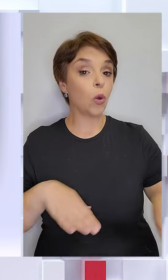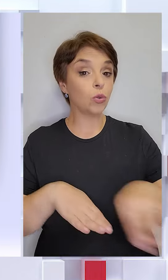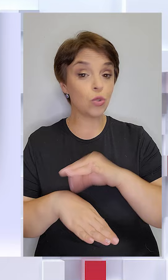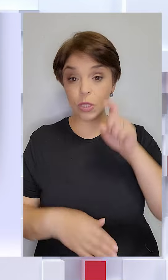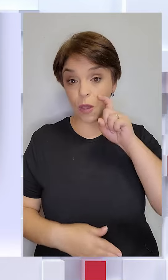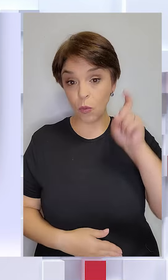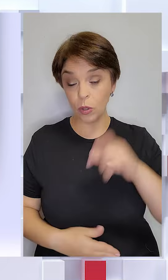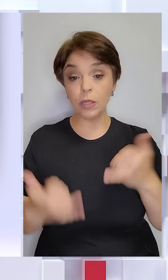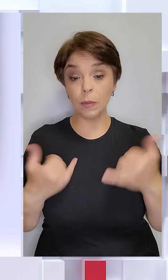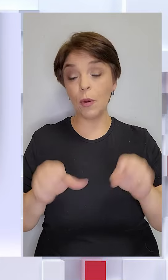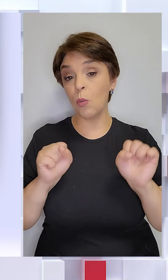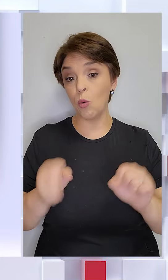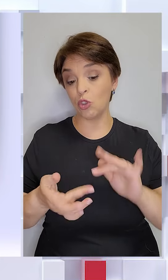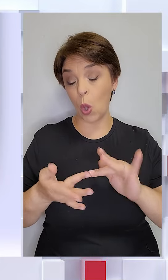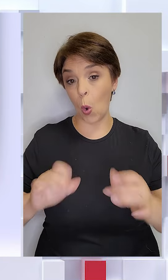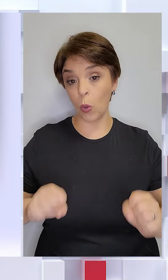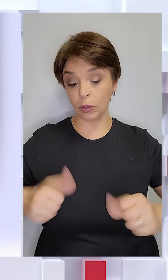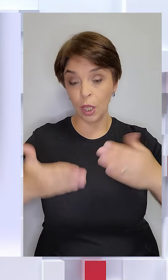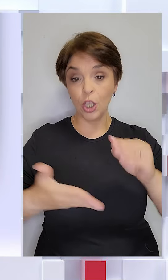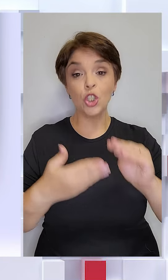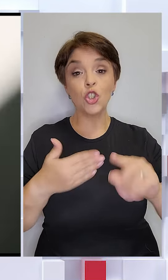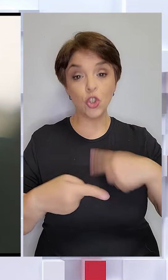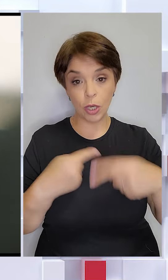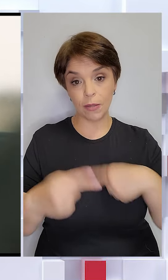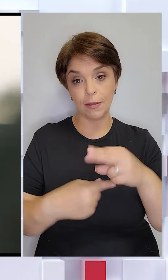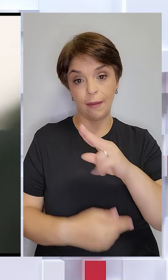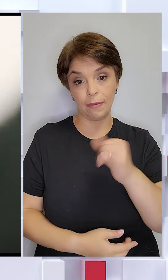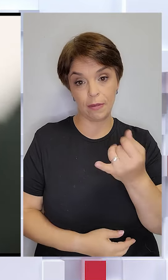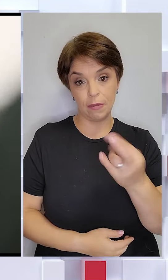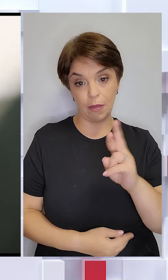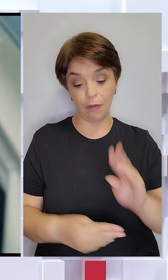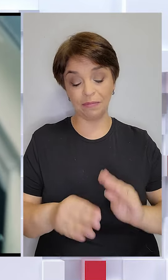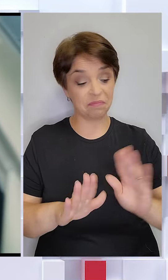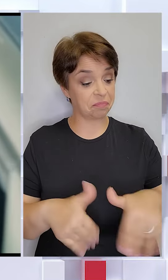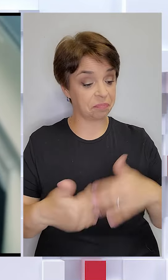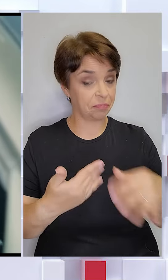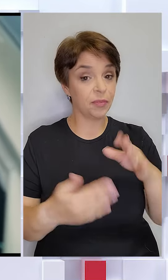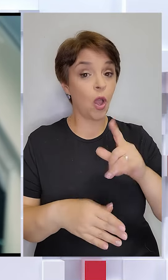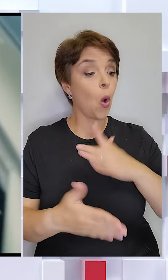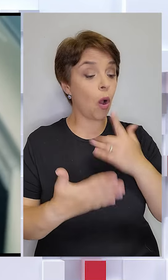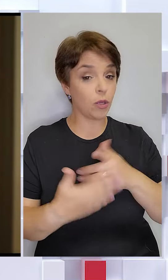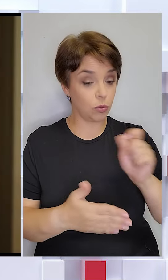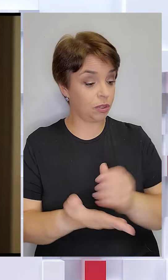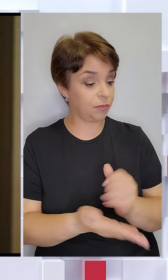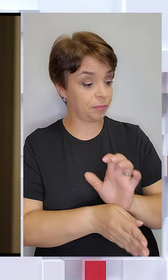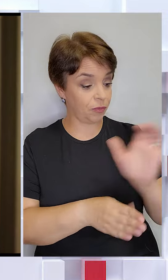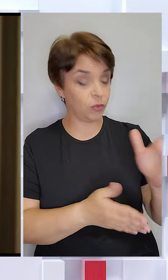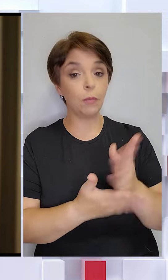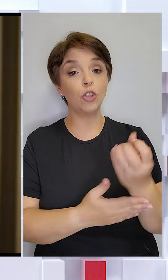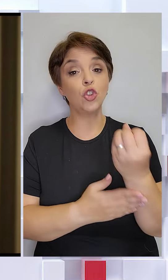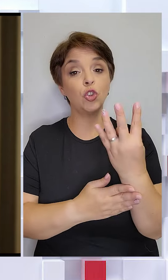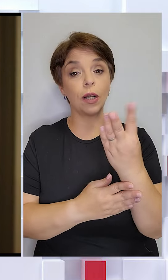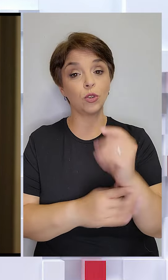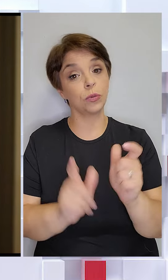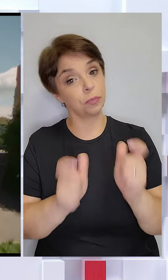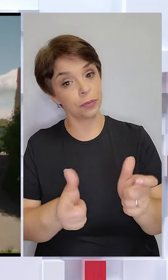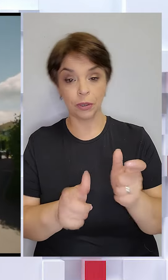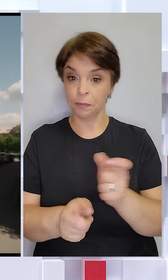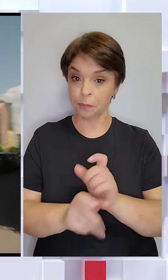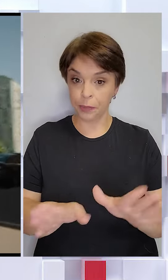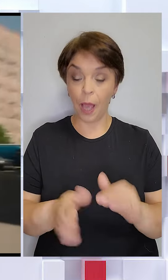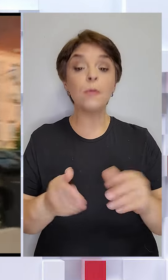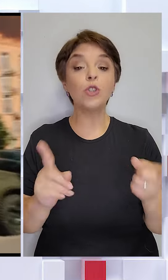Одружитися в Україні тепер можна онлайн через додаток «Дія». Ви надсилаєте пропозицію коханій людині, вона має 14 днів, щоб дати